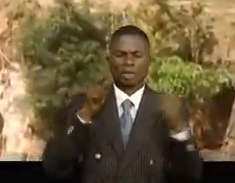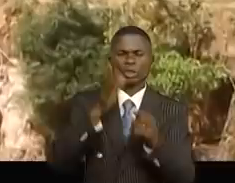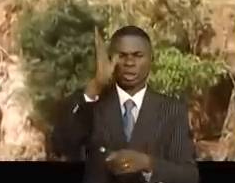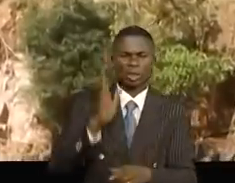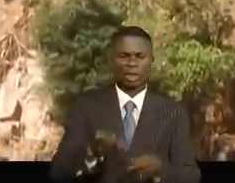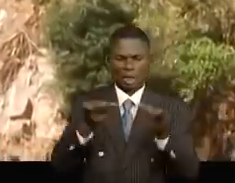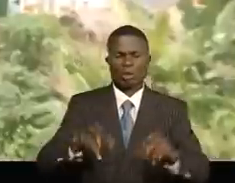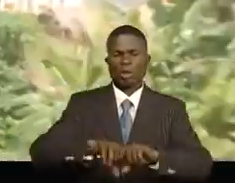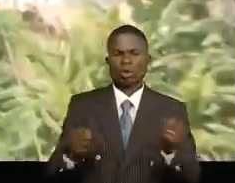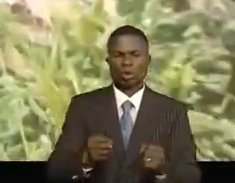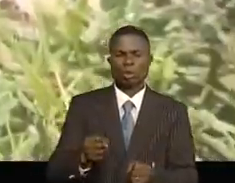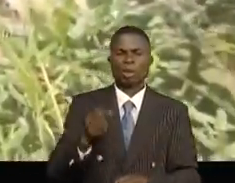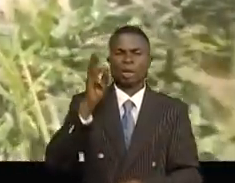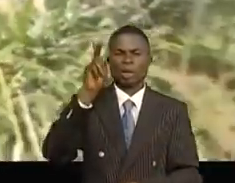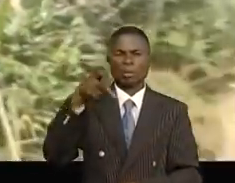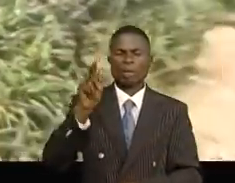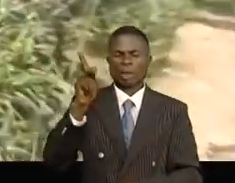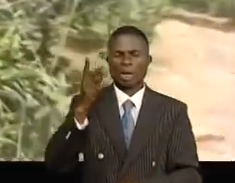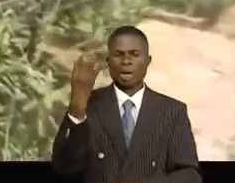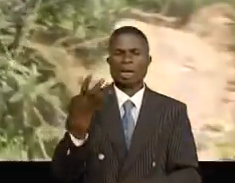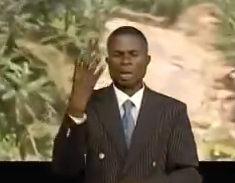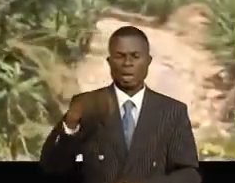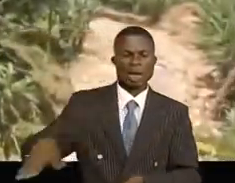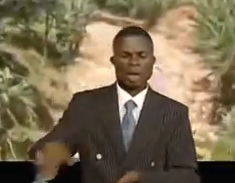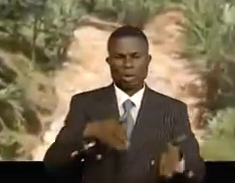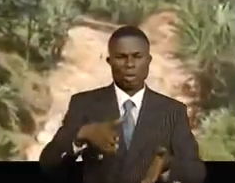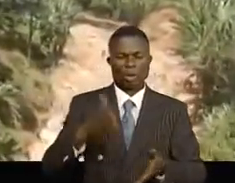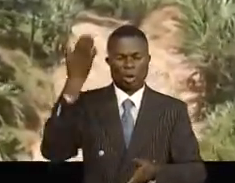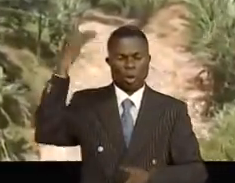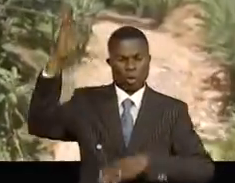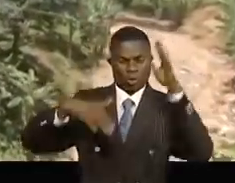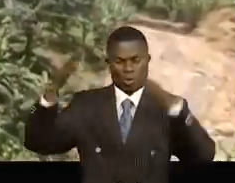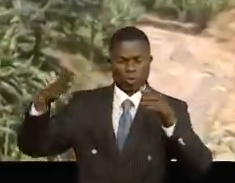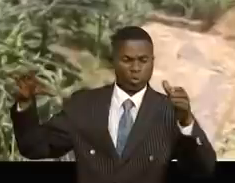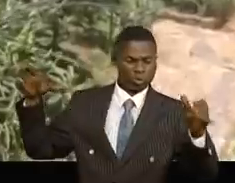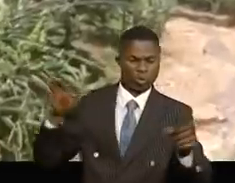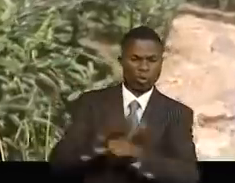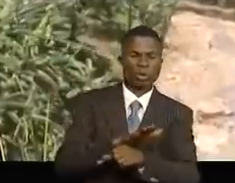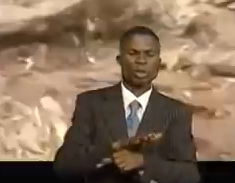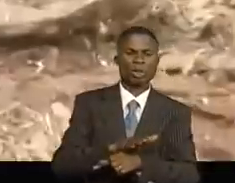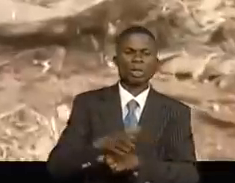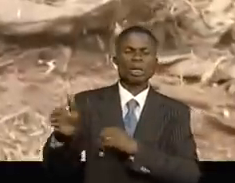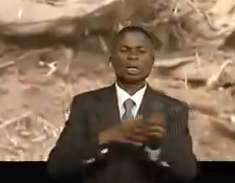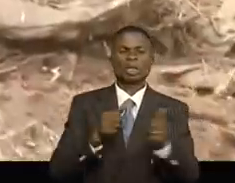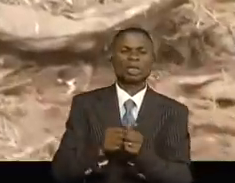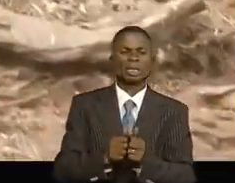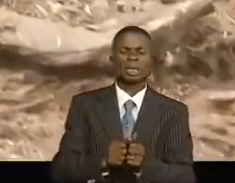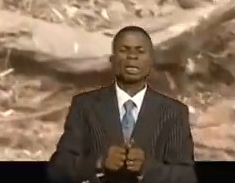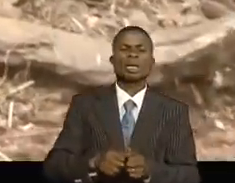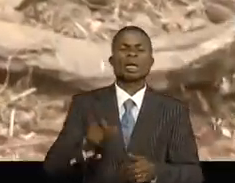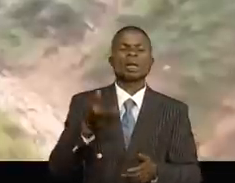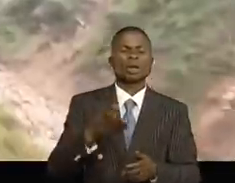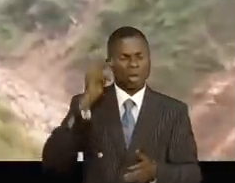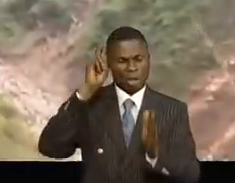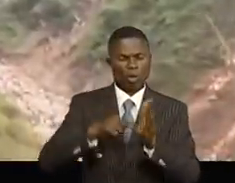coupé et les PK44 chez Moussimbi. Les tronçons sur lesquelles les eaux de pluie d'Ilvien ne peuvent emporter les restes de la route si le